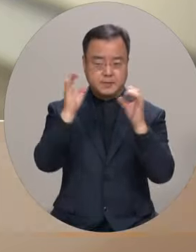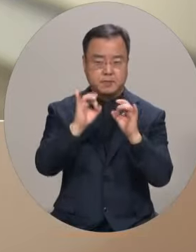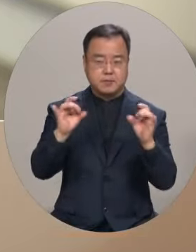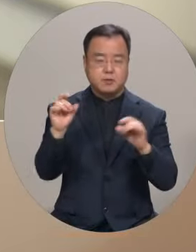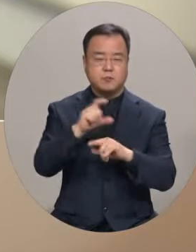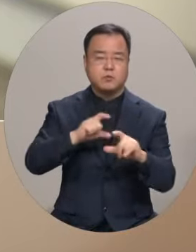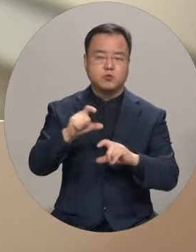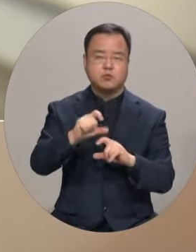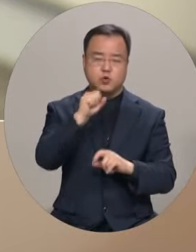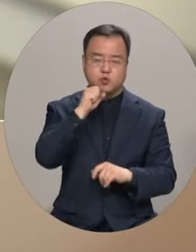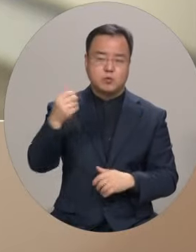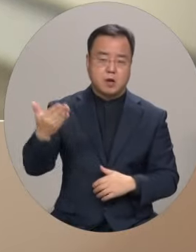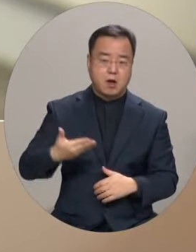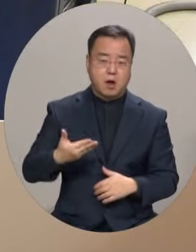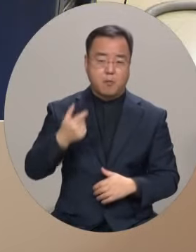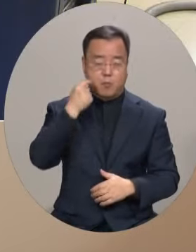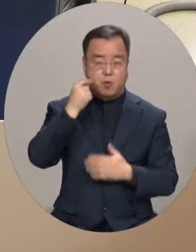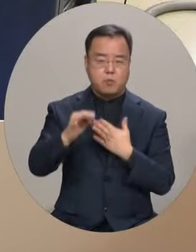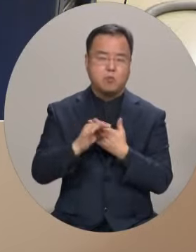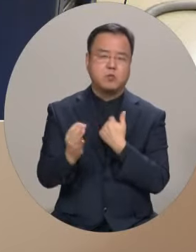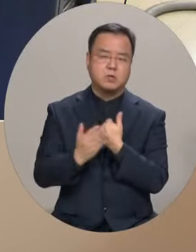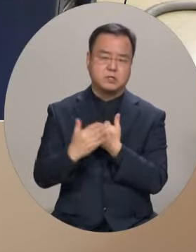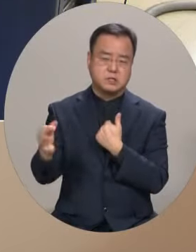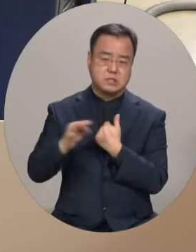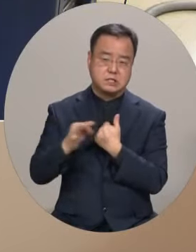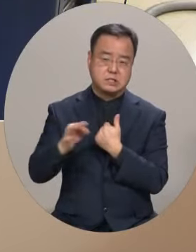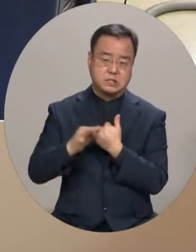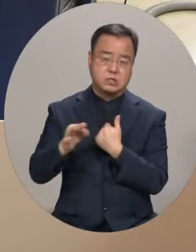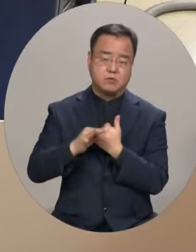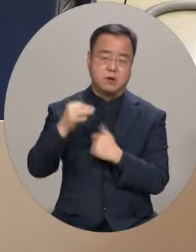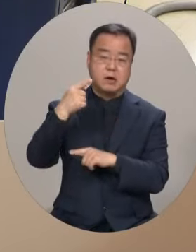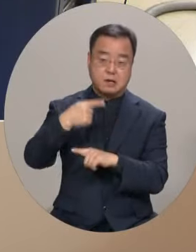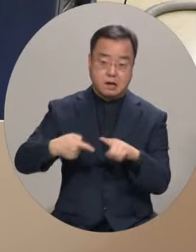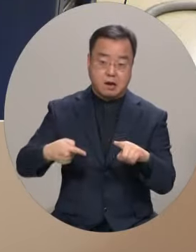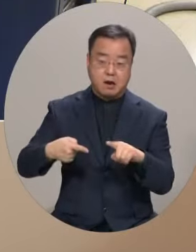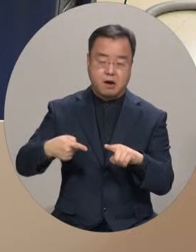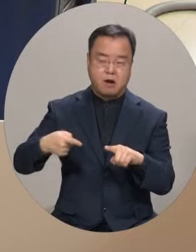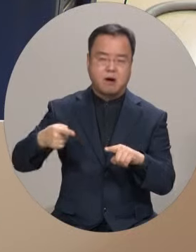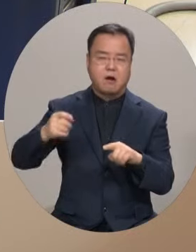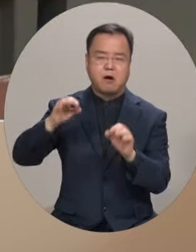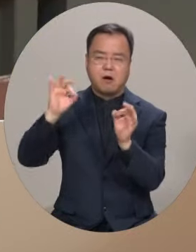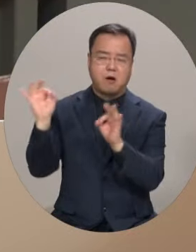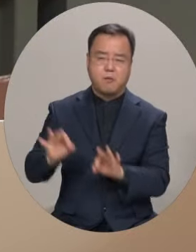받으면 지원금이 반토막이 나게 되거든요 그래서 사실상 의무하도급